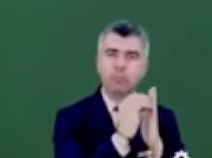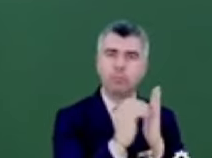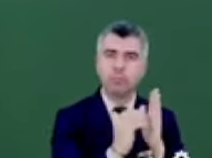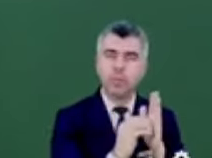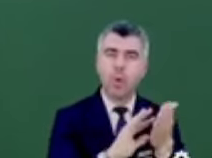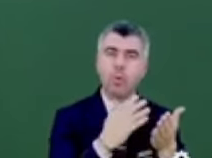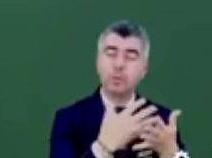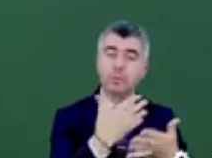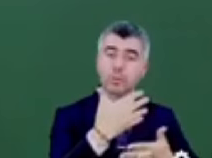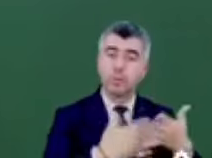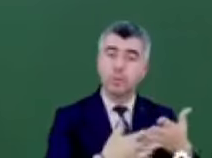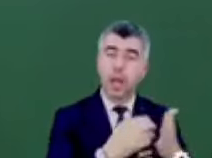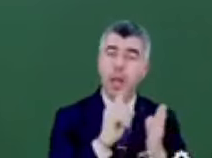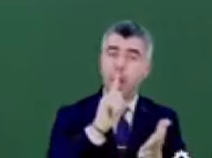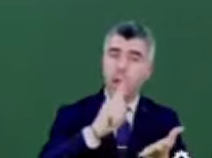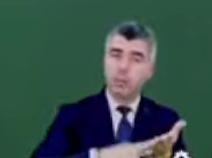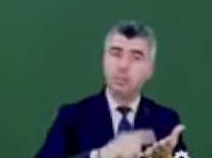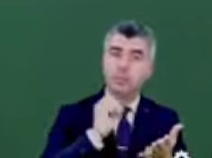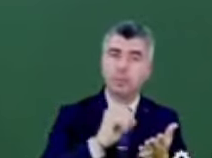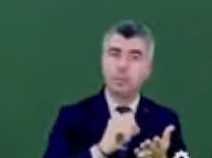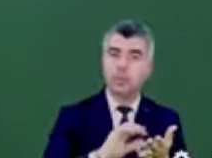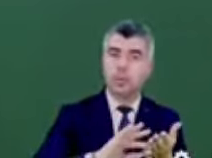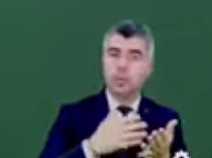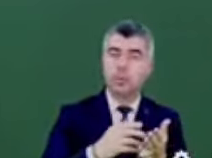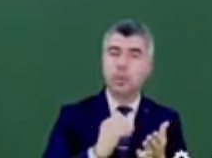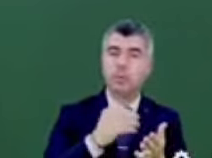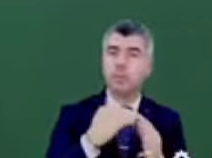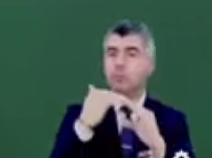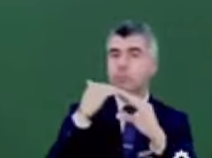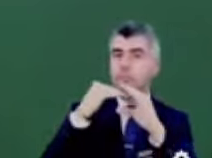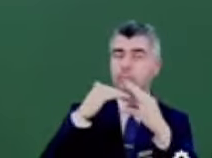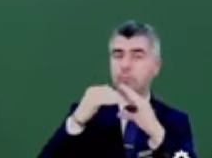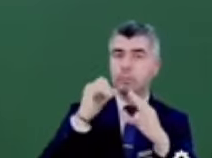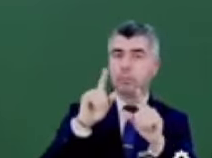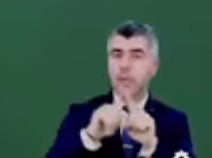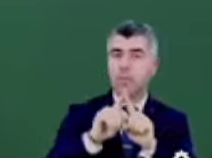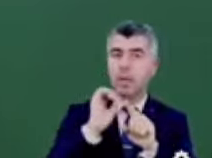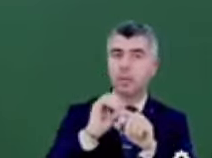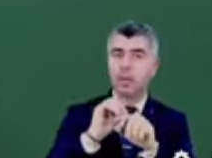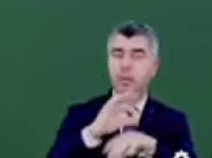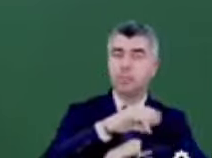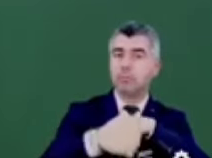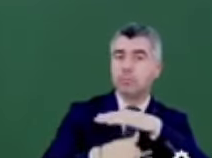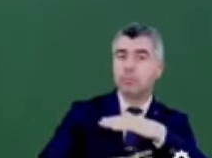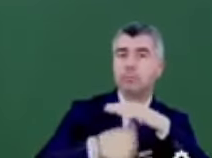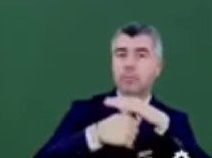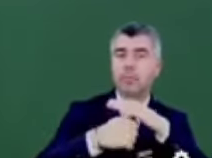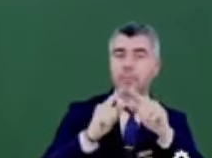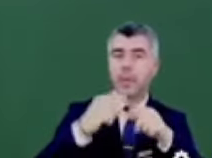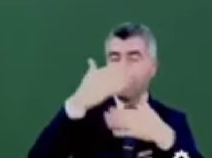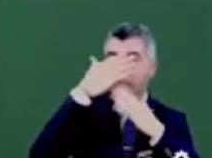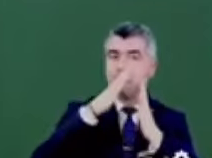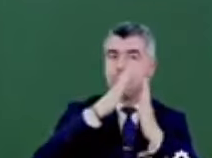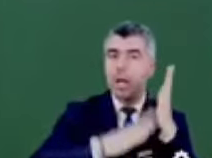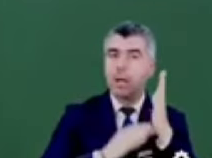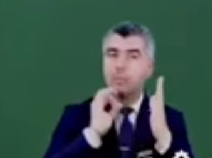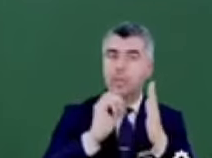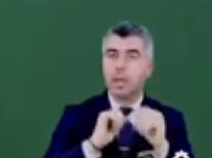التي يتعين على الهيئات المعتمده ان تبعثها الى الوكاله المغربيه للامن والسلامه في